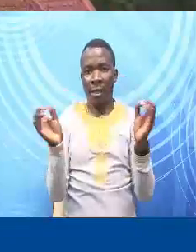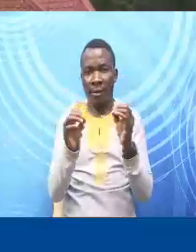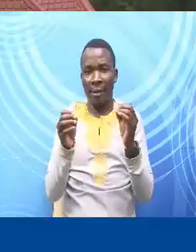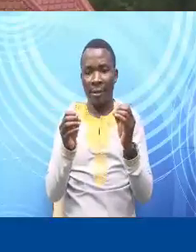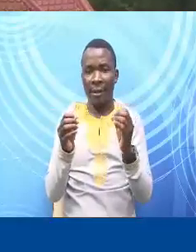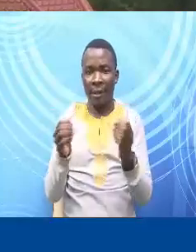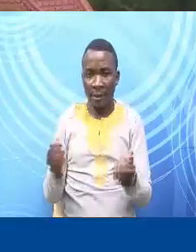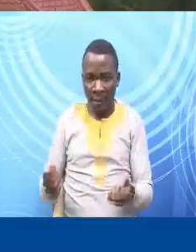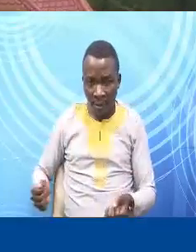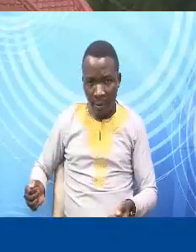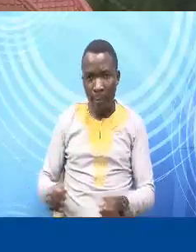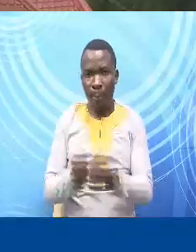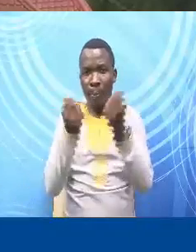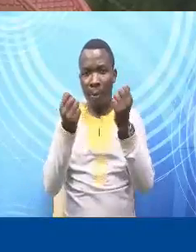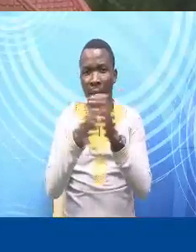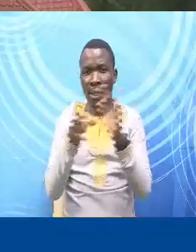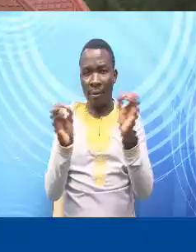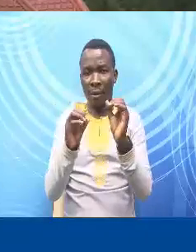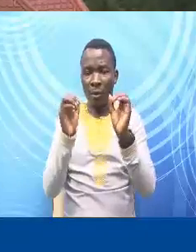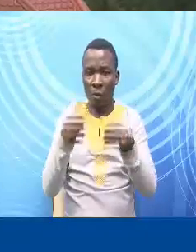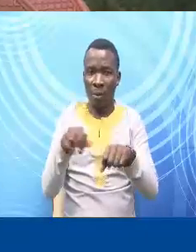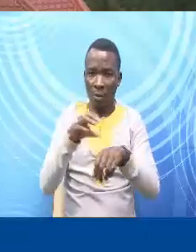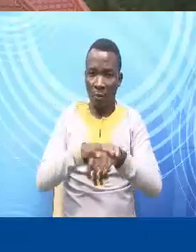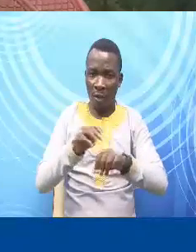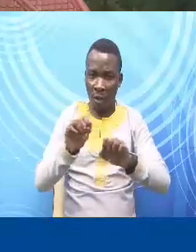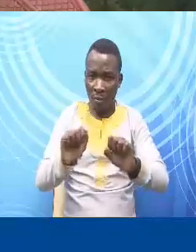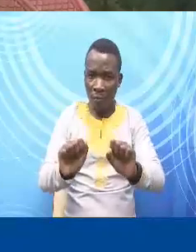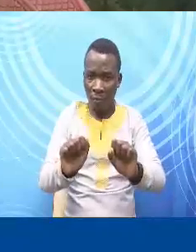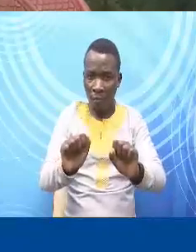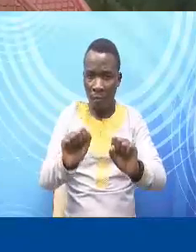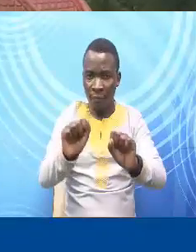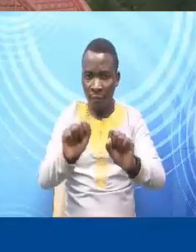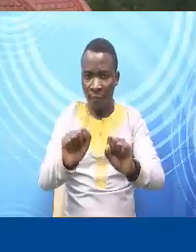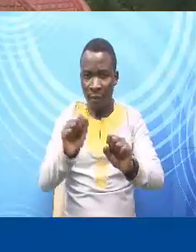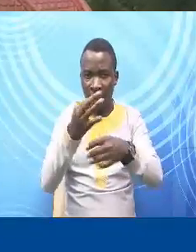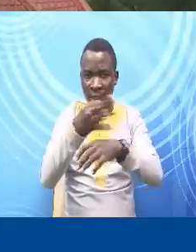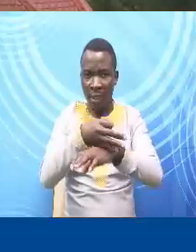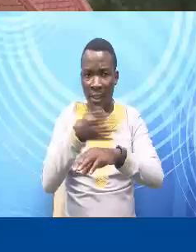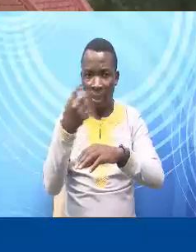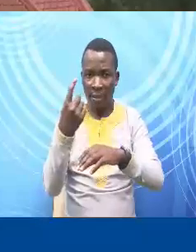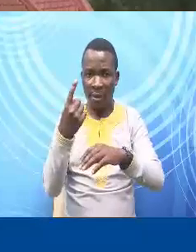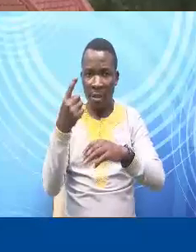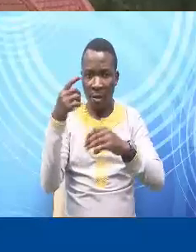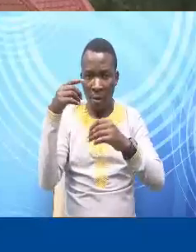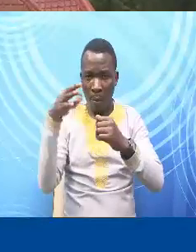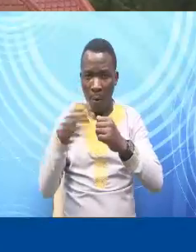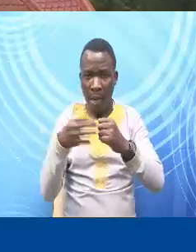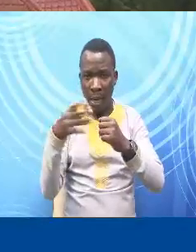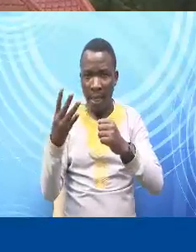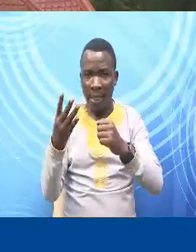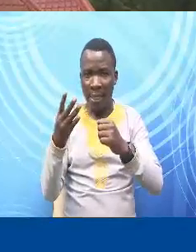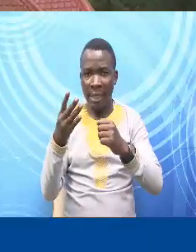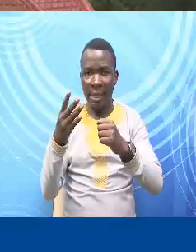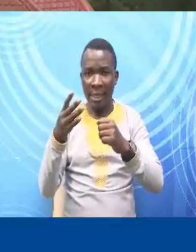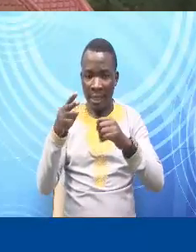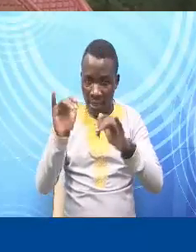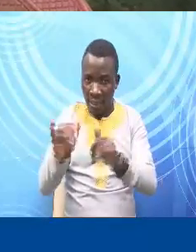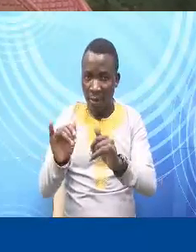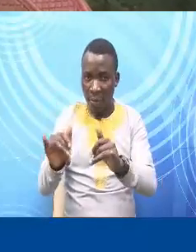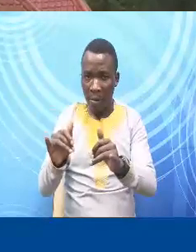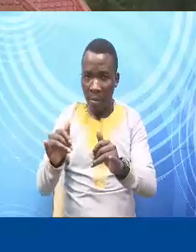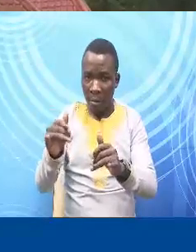ikanyuraho nshobora gufata moto ziri zirenze imwe umunane enye zikananirwa kuvaho ziri